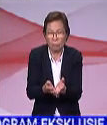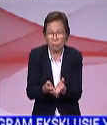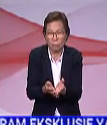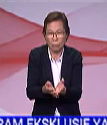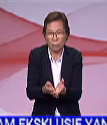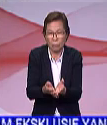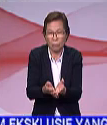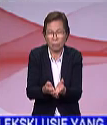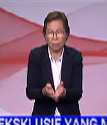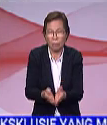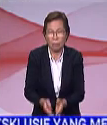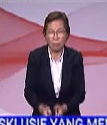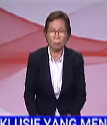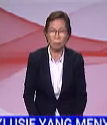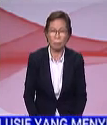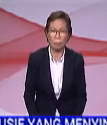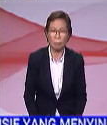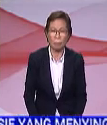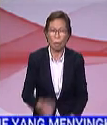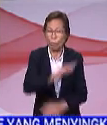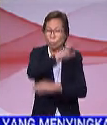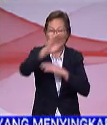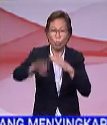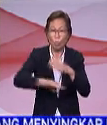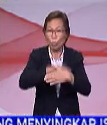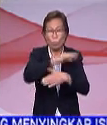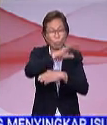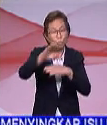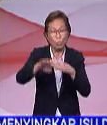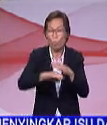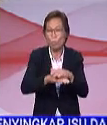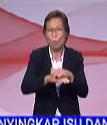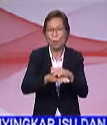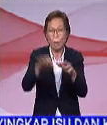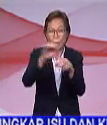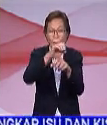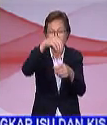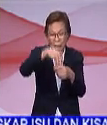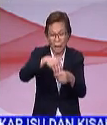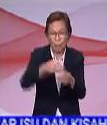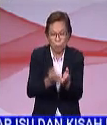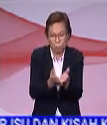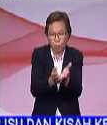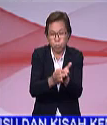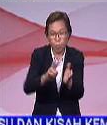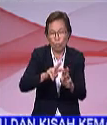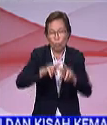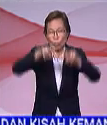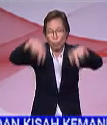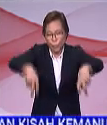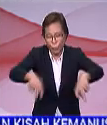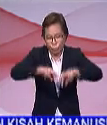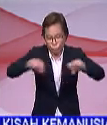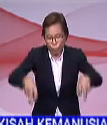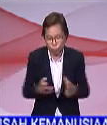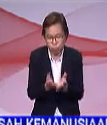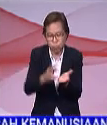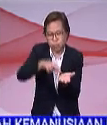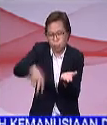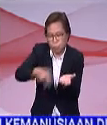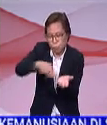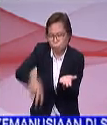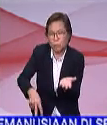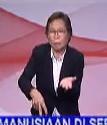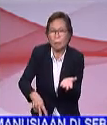Maknanya kita semua tu jumlah kepada awak? Awak-awak semua keluar pada bot belakang dah. Tapi alhamdulillah sempat lah